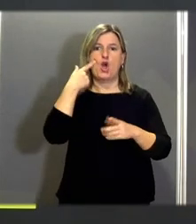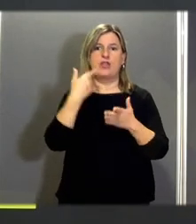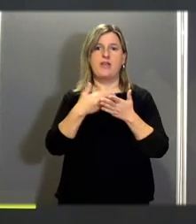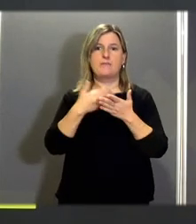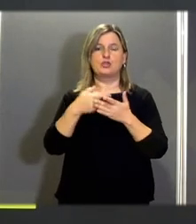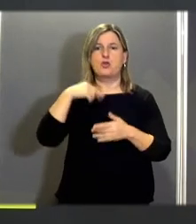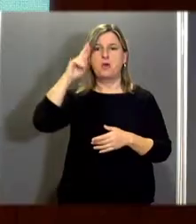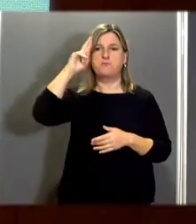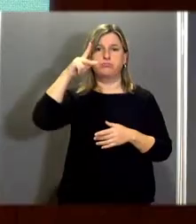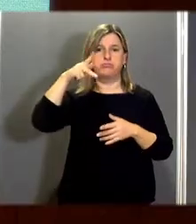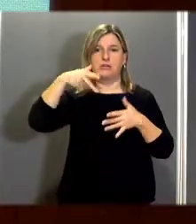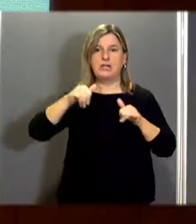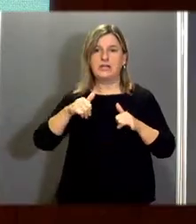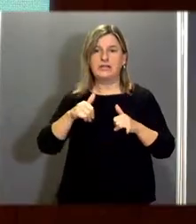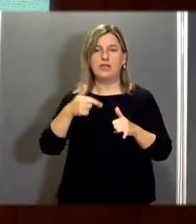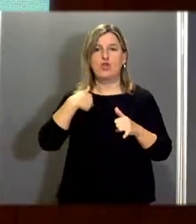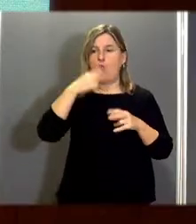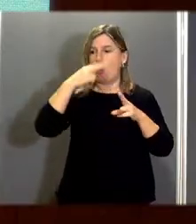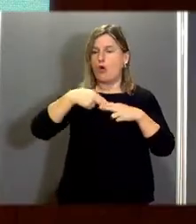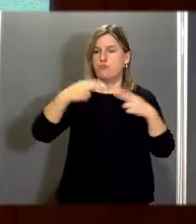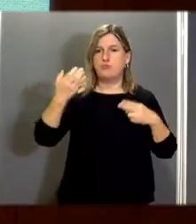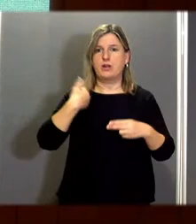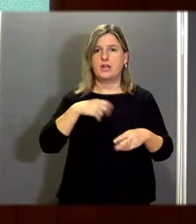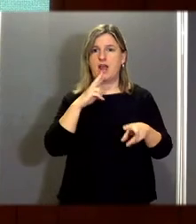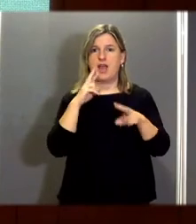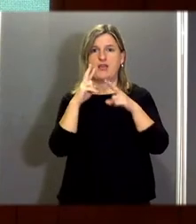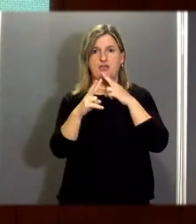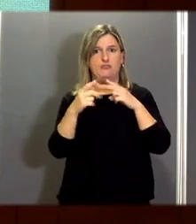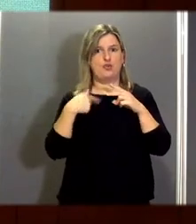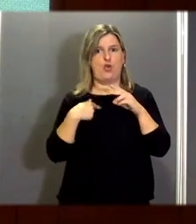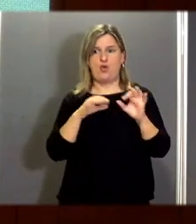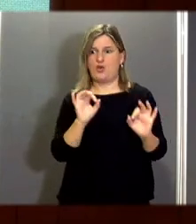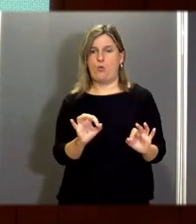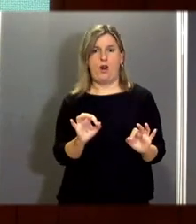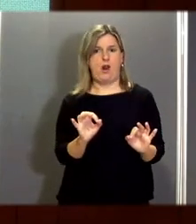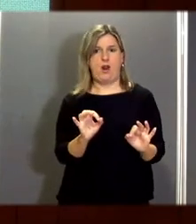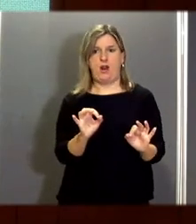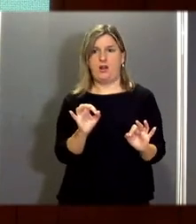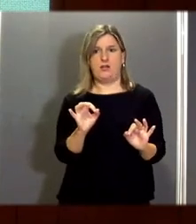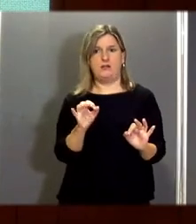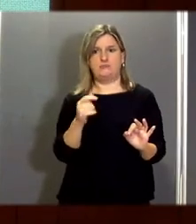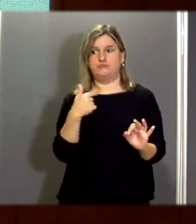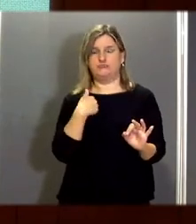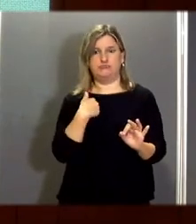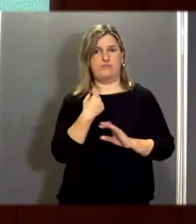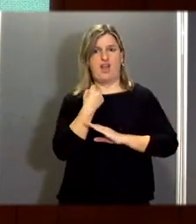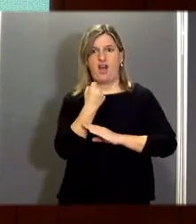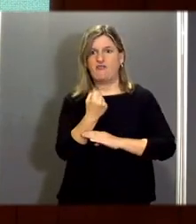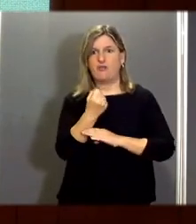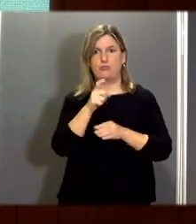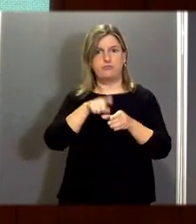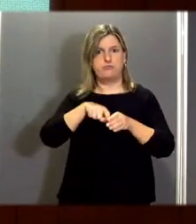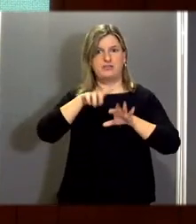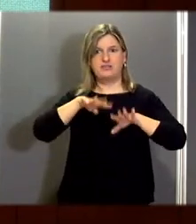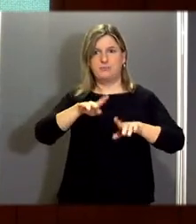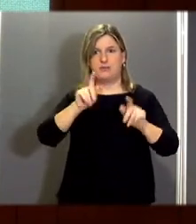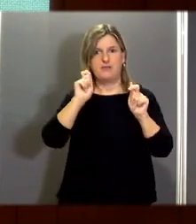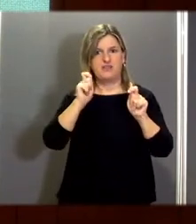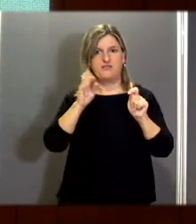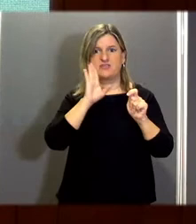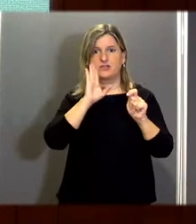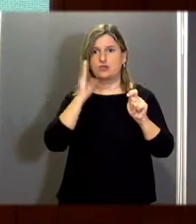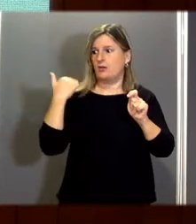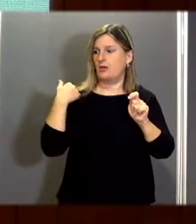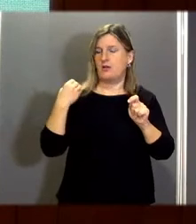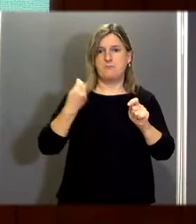les meves accions, havia mostrat públicament que seguia a favor d'haver participat d'aquella manifestació i que,